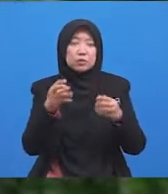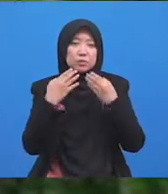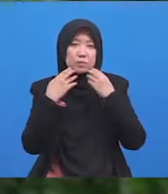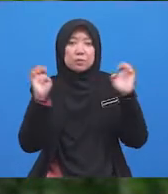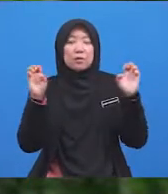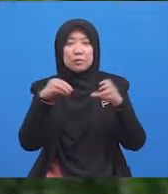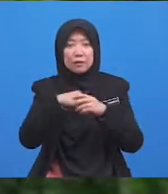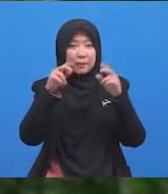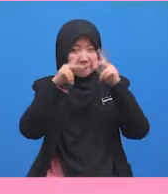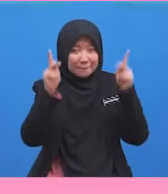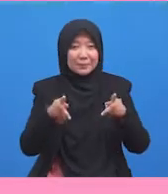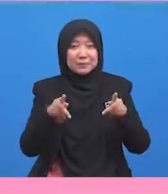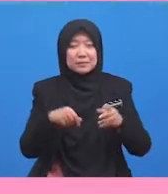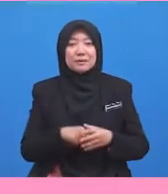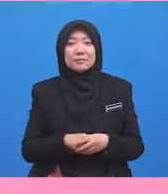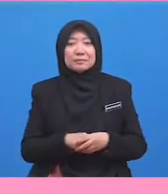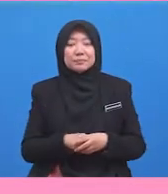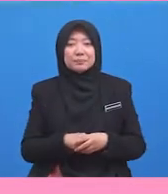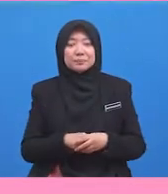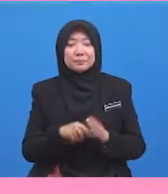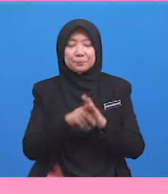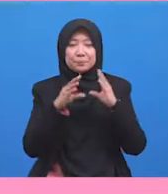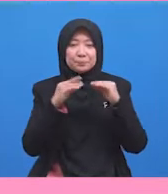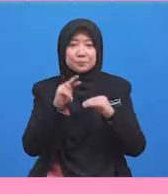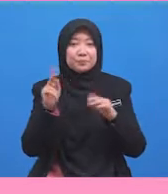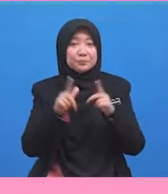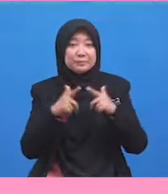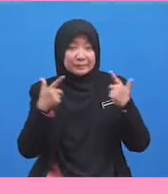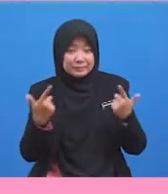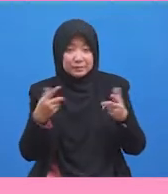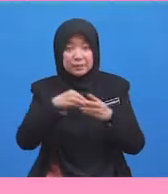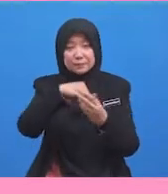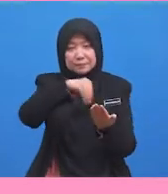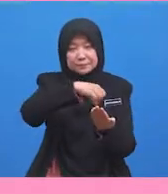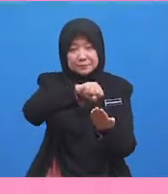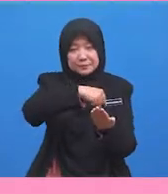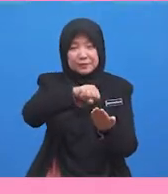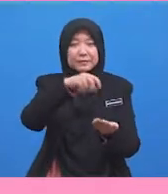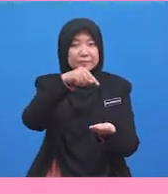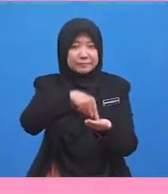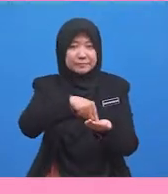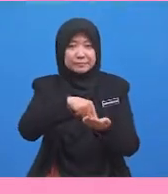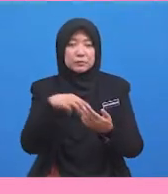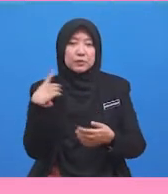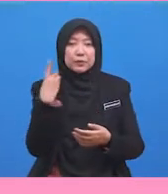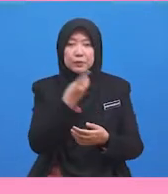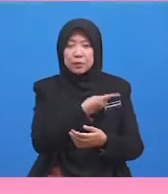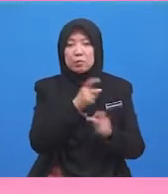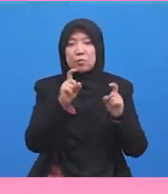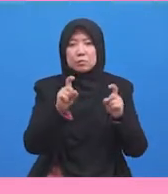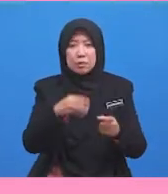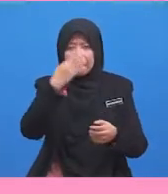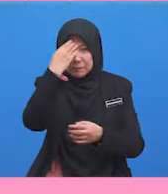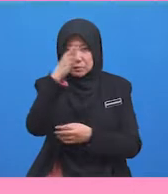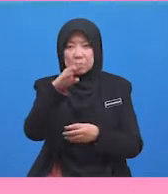cemerlang Dalam peperiksaan pengajaran lainnya terdapat dalam saja tersebut ialah kita perlu